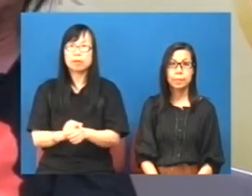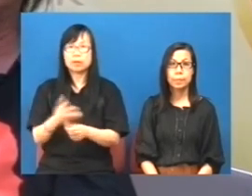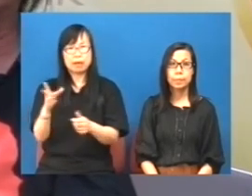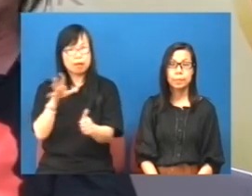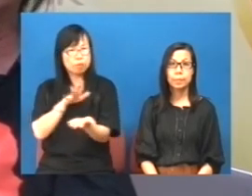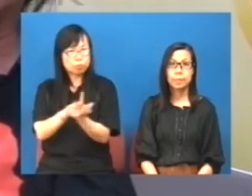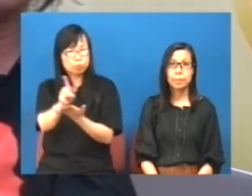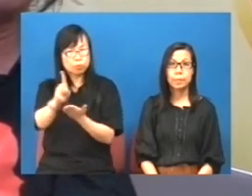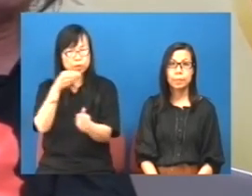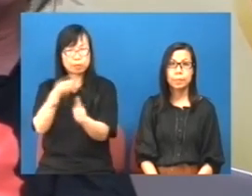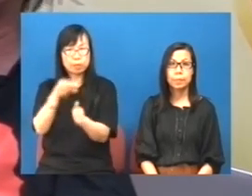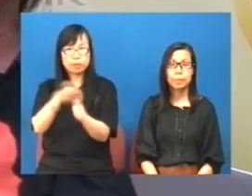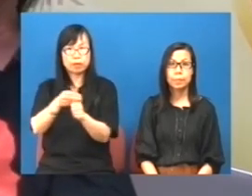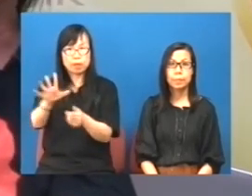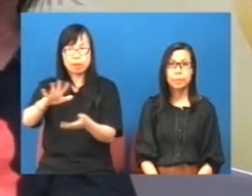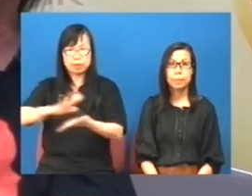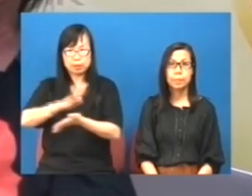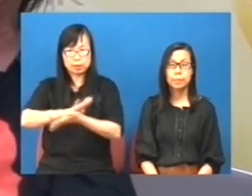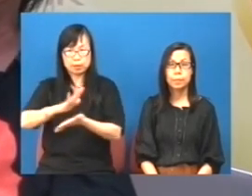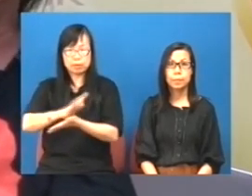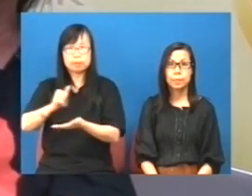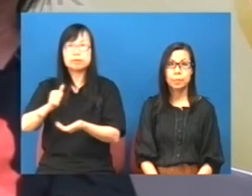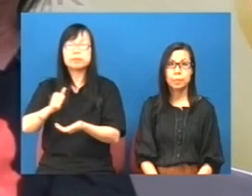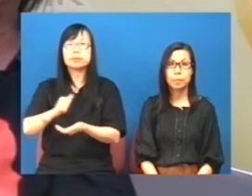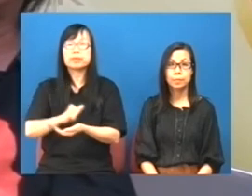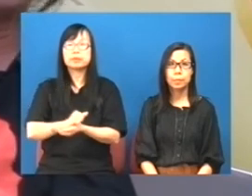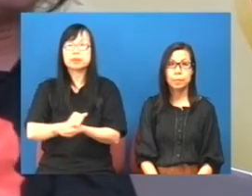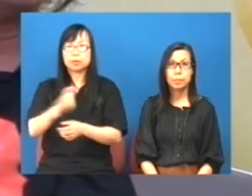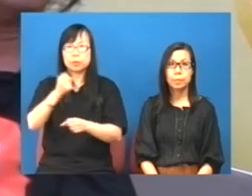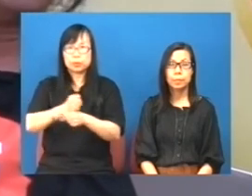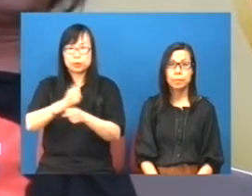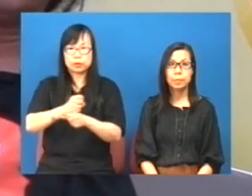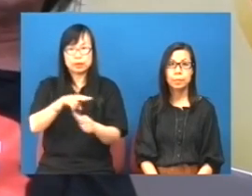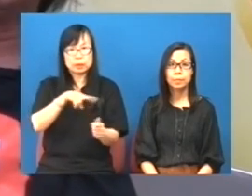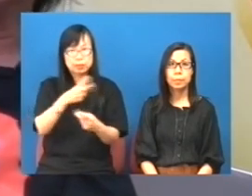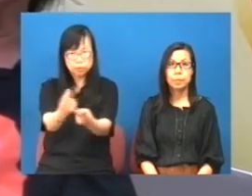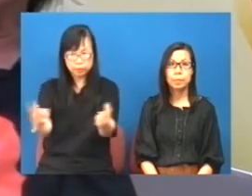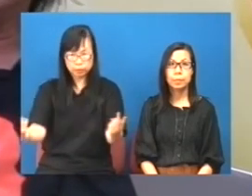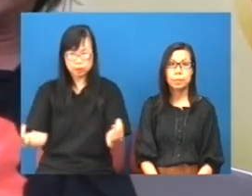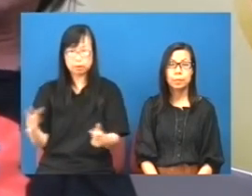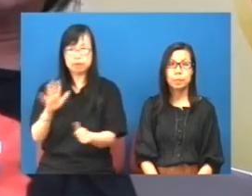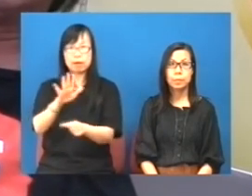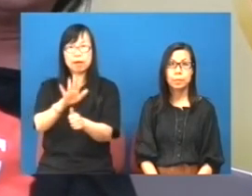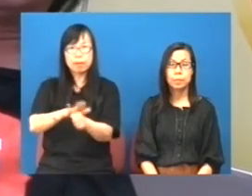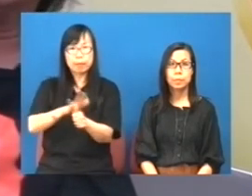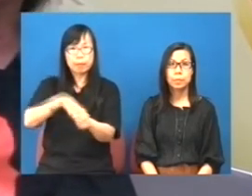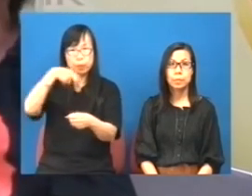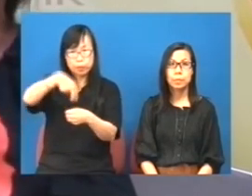局市政局好去做草地保養或者是